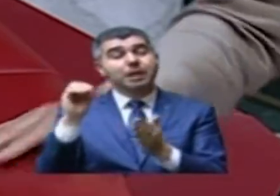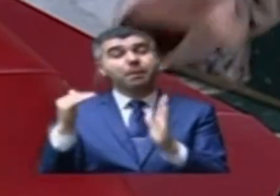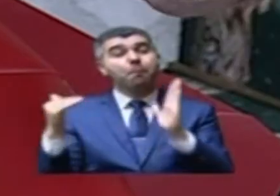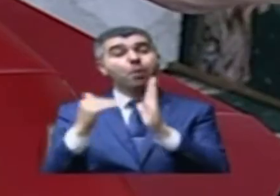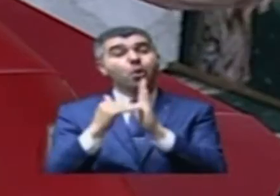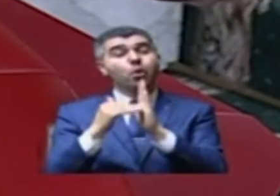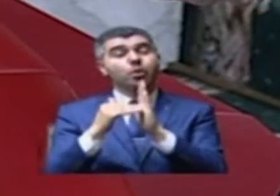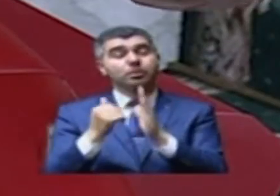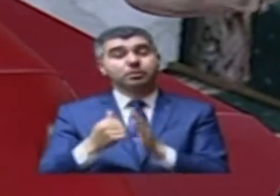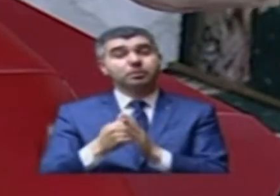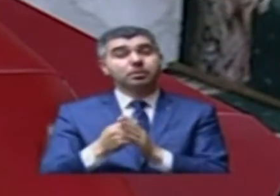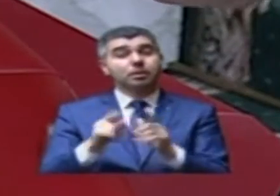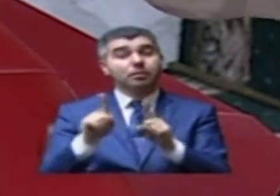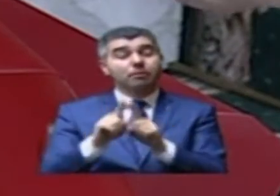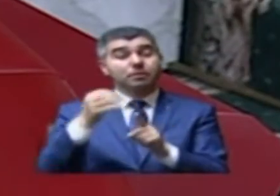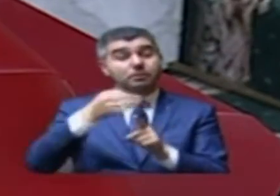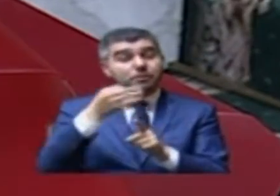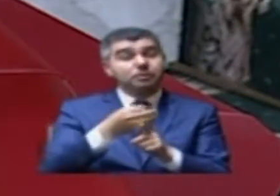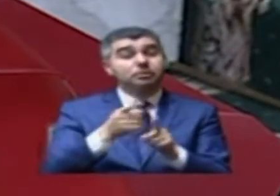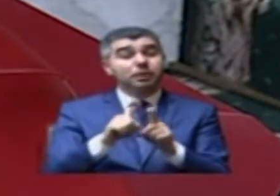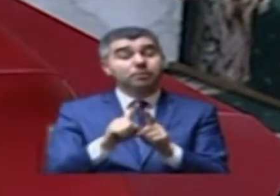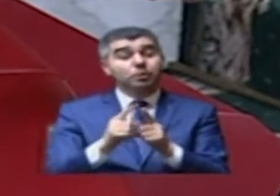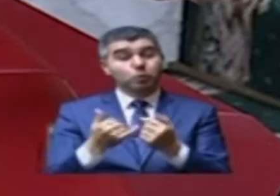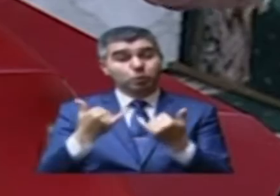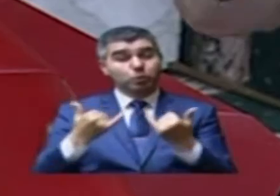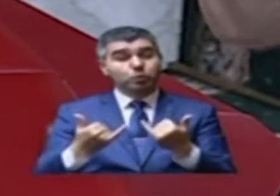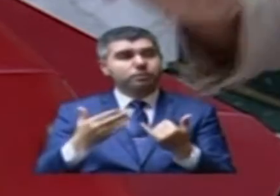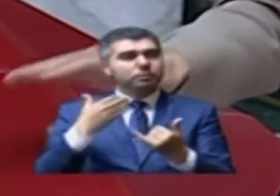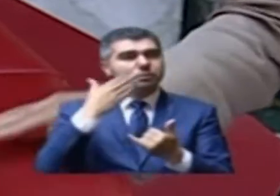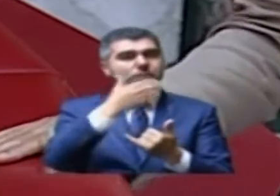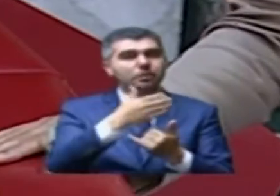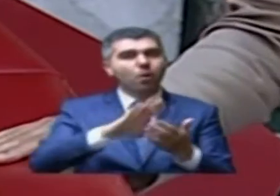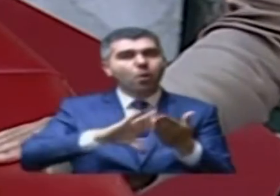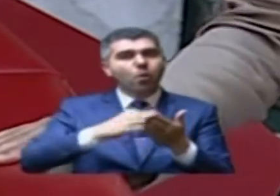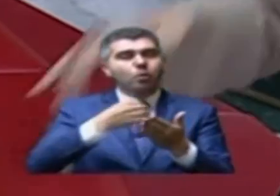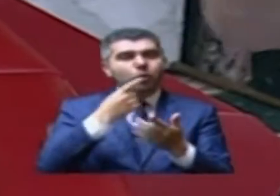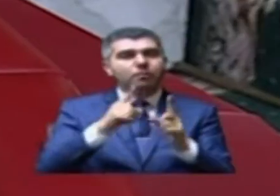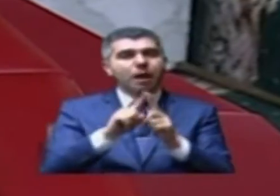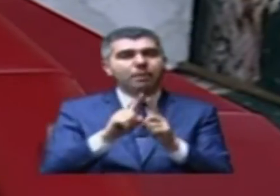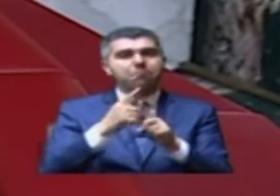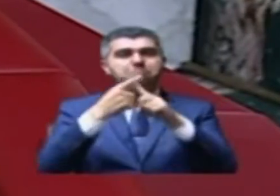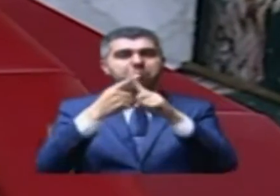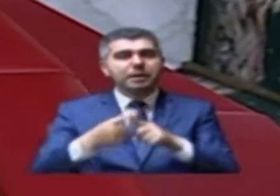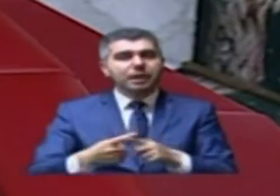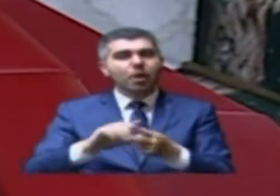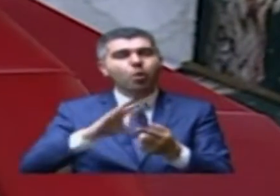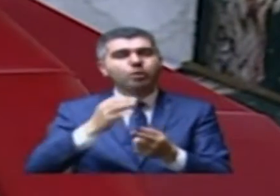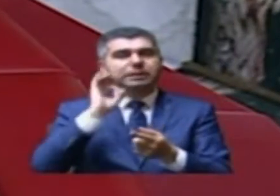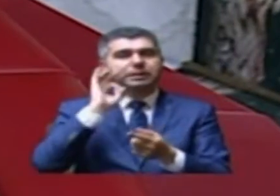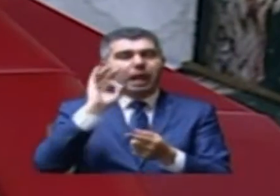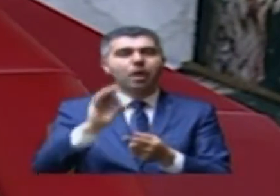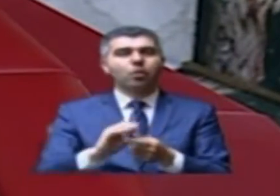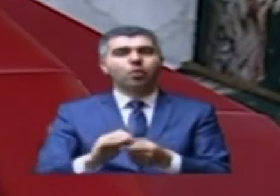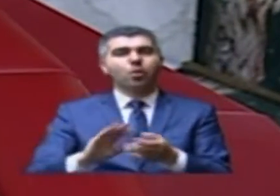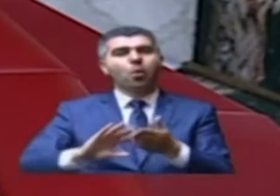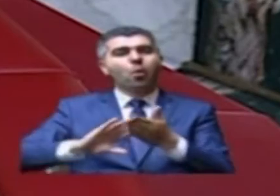3 مليار و400 مليون سنتيم لإصلاح البنية. اليوم تقدر تمشي لأي دار مسن ما تلقاش عندها خصاص لا في التجهيز ديالها ولا